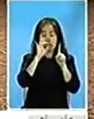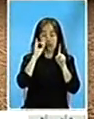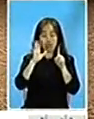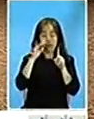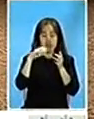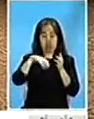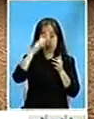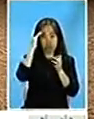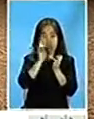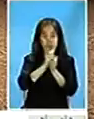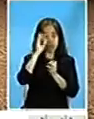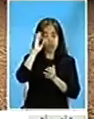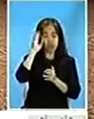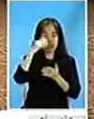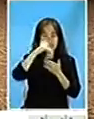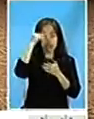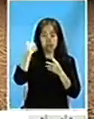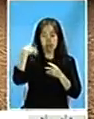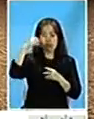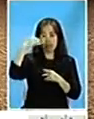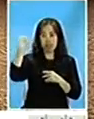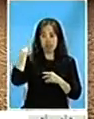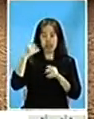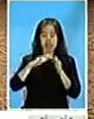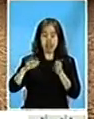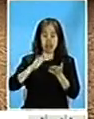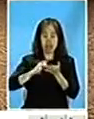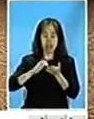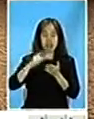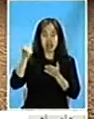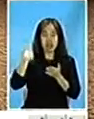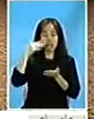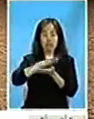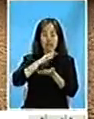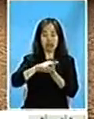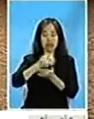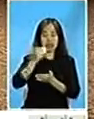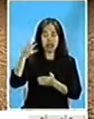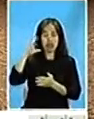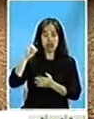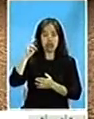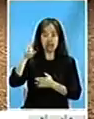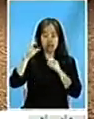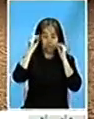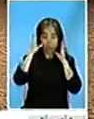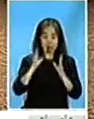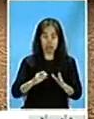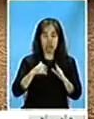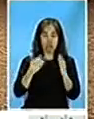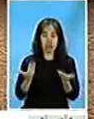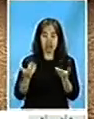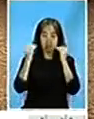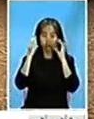แดนเนี่ยมีสามารถมีไฟฟ้าใช้แล้วเด็กๆจะใช้แท็บเล็ตได้เนี่ยก็เพียง52โรงเรียนครูโรงเรียนตำรวจตะเวนชายแดนนะคะ